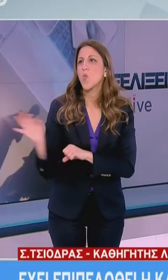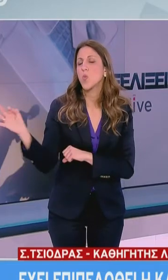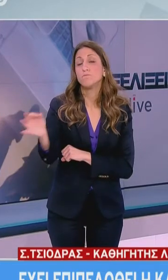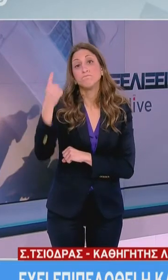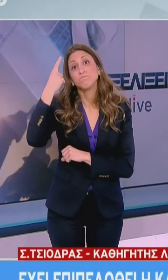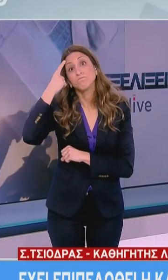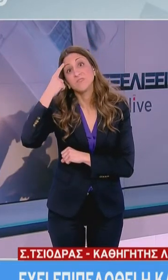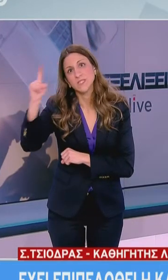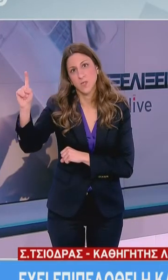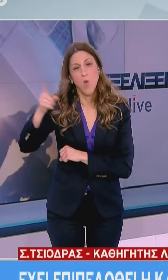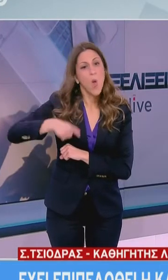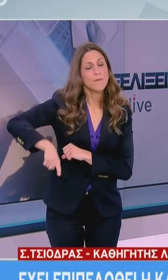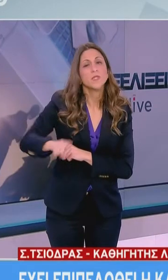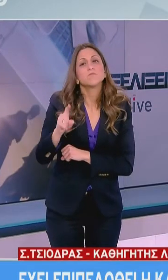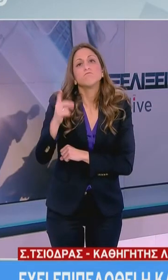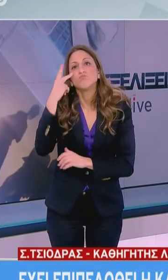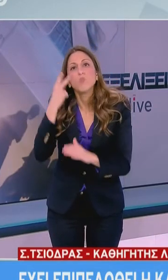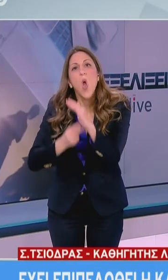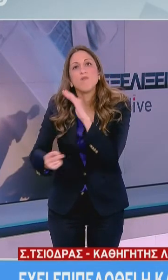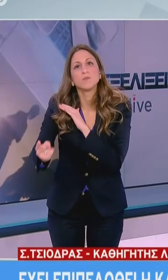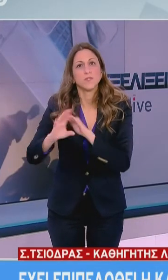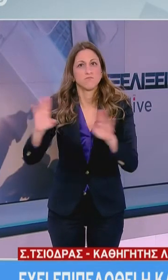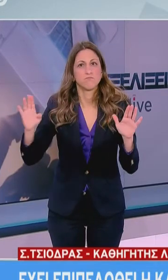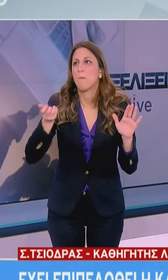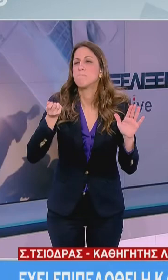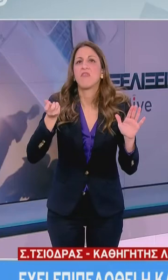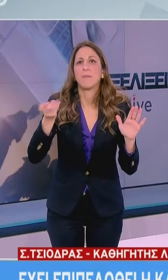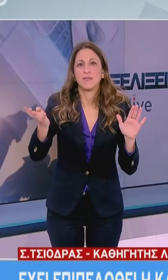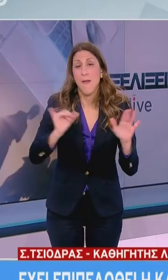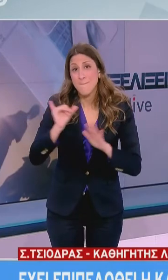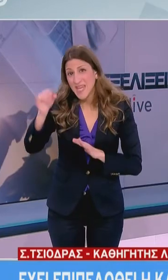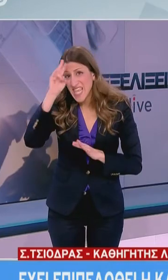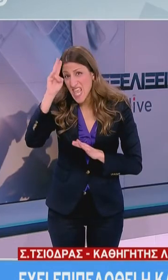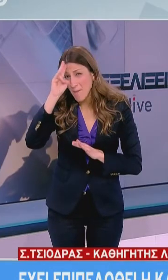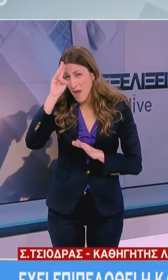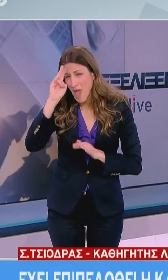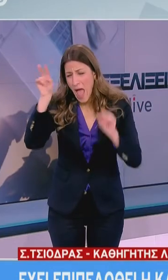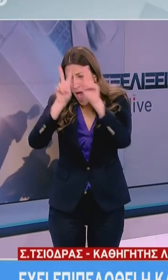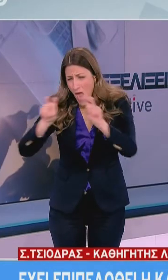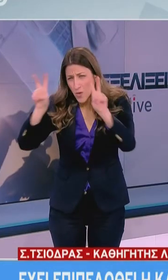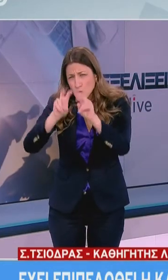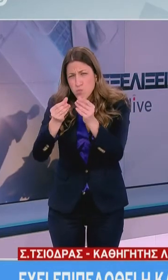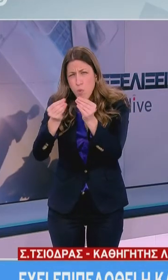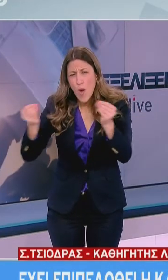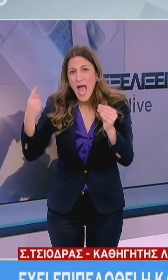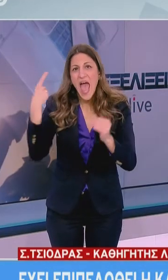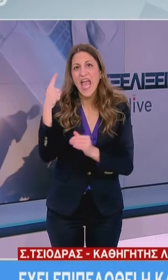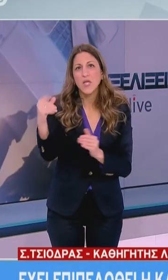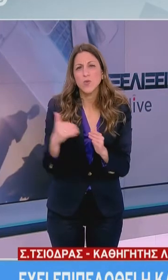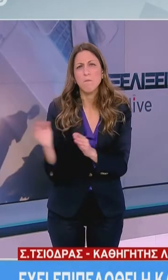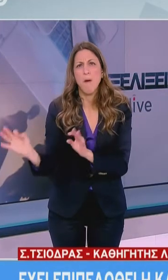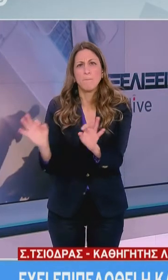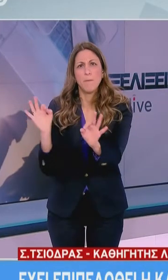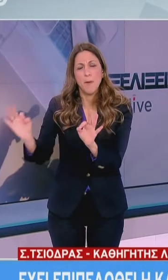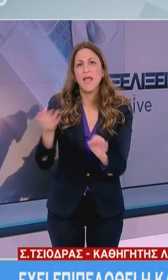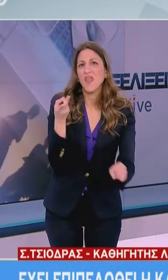νοσήσει. Όλοι βασίζονται αυτή τη στιγμή σε μαθηματικές εκτιμήσεις. Ακόμα και στη Γερμανία, που κάνει αυτό το μαζικό έλεγχο και έχουν περισσότερα από 100.000 κρούσματα με τους